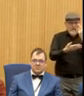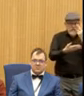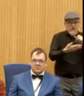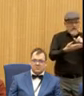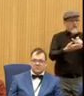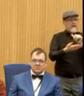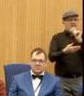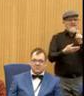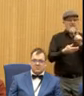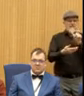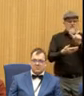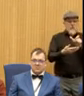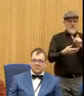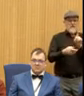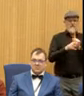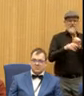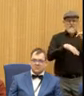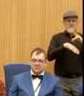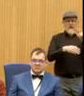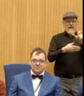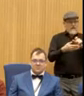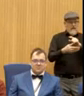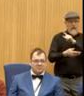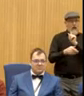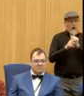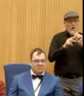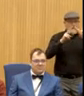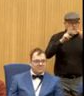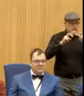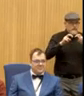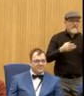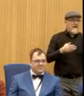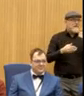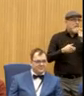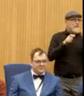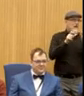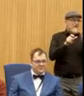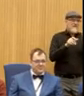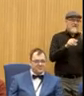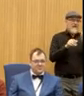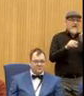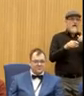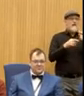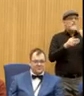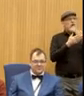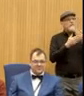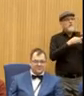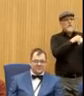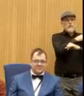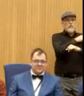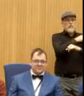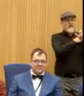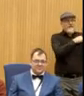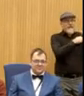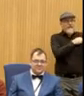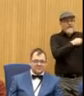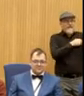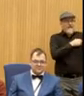die Durchführung einer Studie bekommen. Teil der Studie ist eine